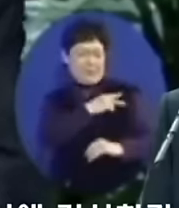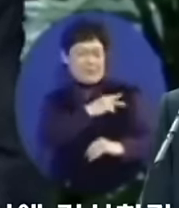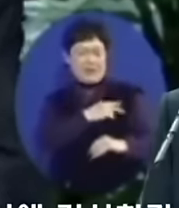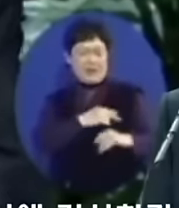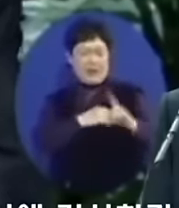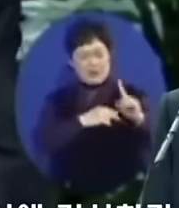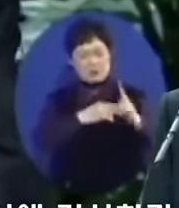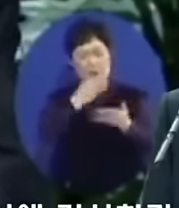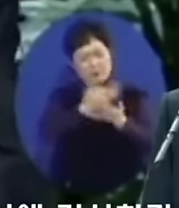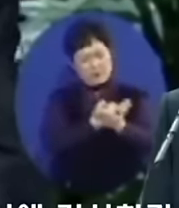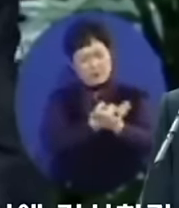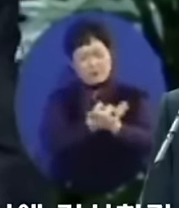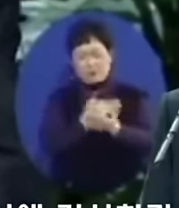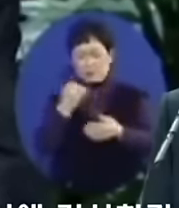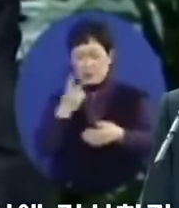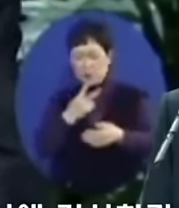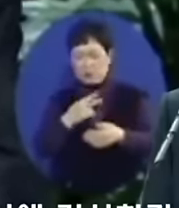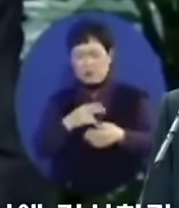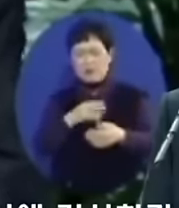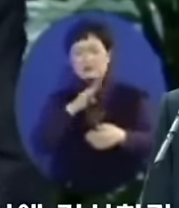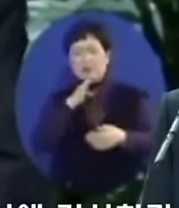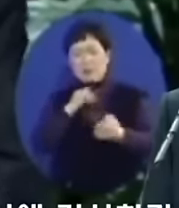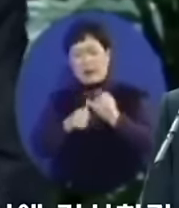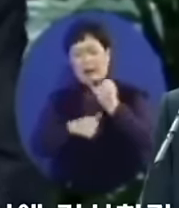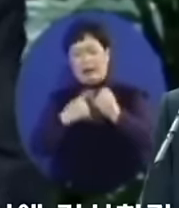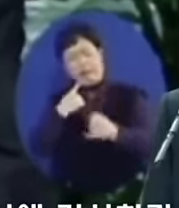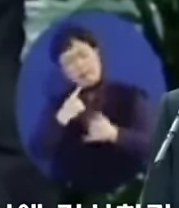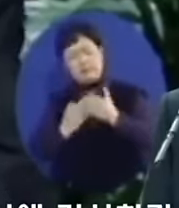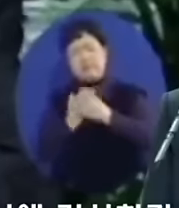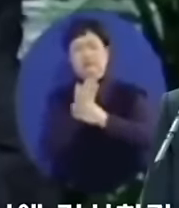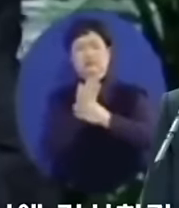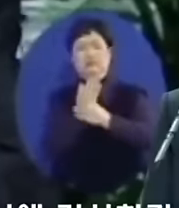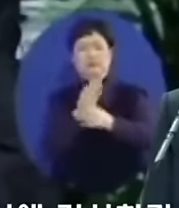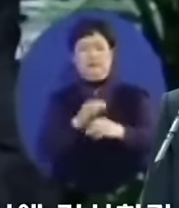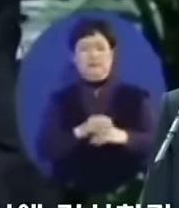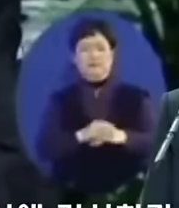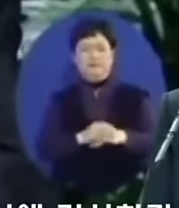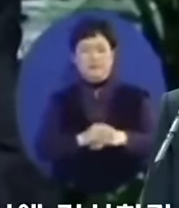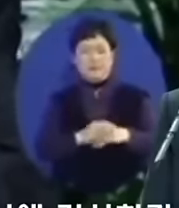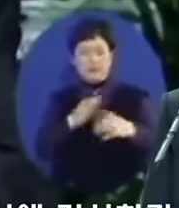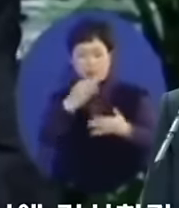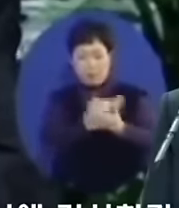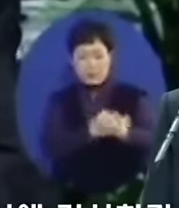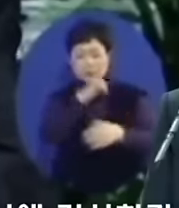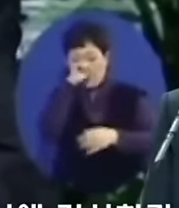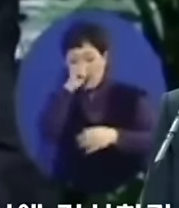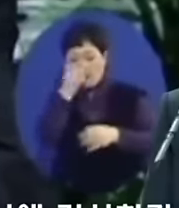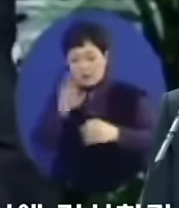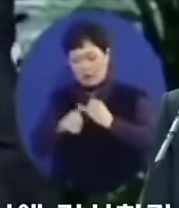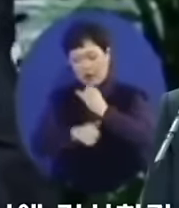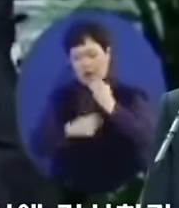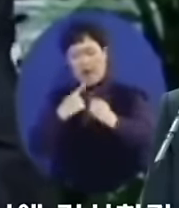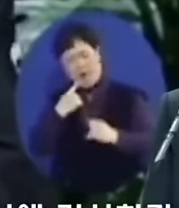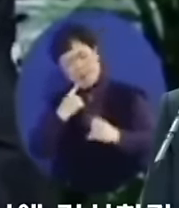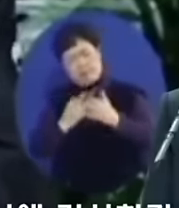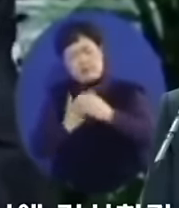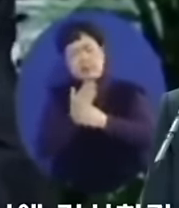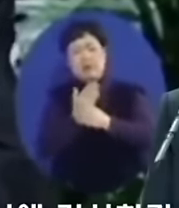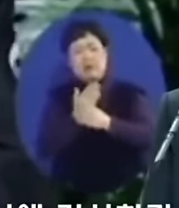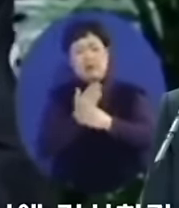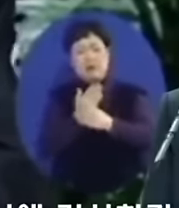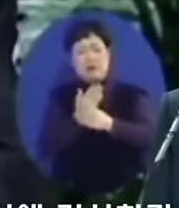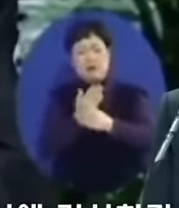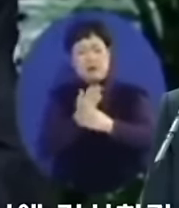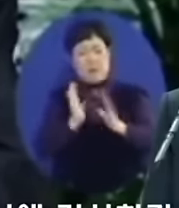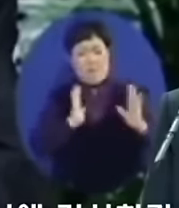벌어 좋은데 다른 면에는 아내가 암에 걸렸습니다. 돈을 버는 것은 좋은데 아내가 암이 걸렸는데